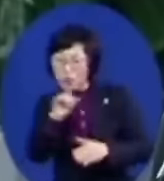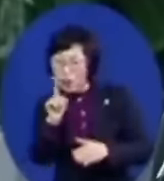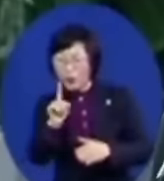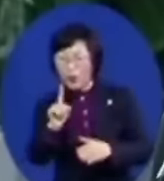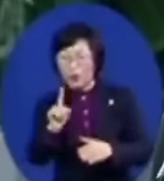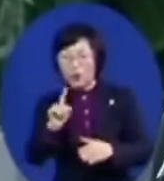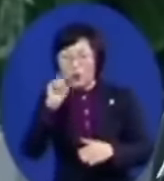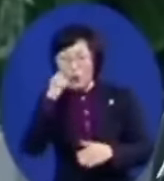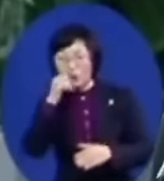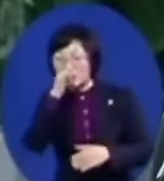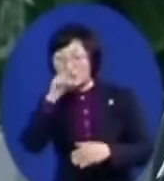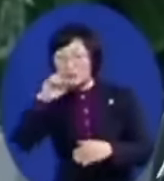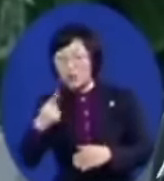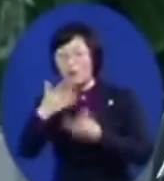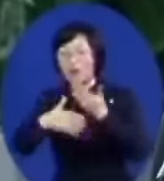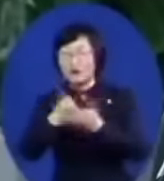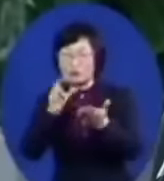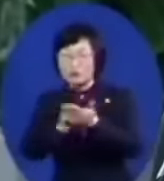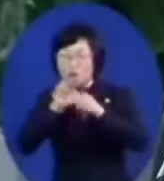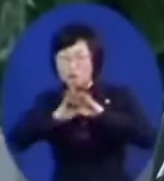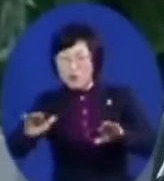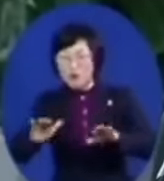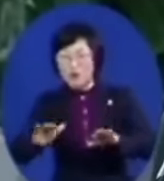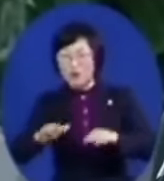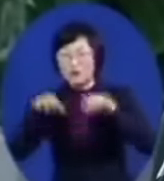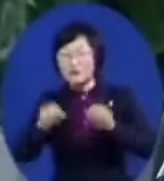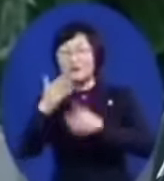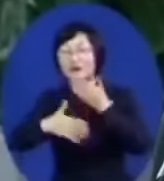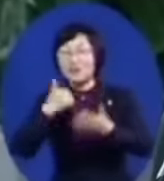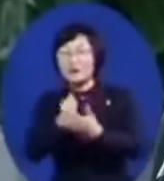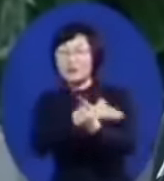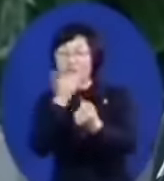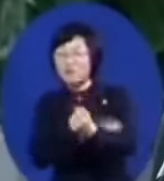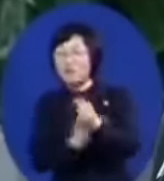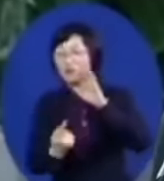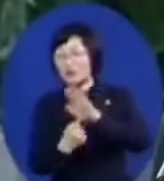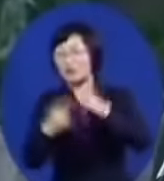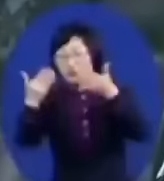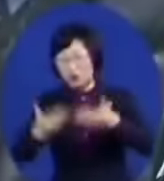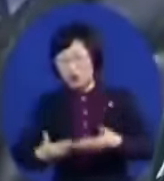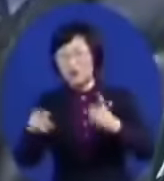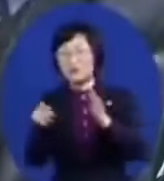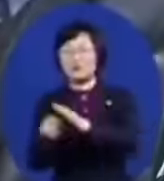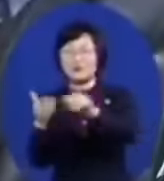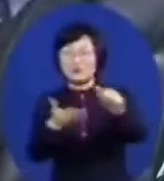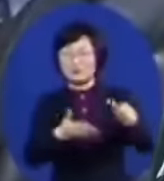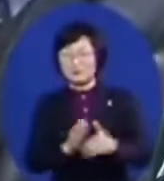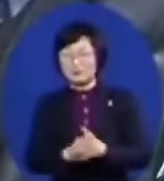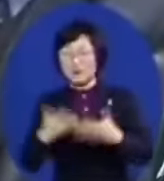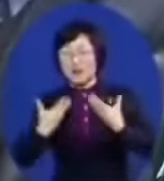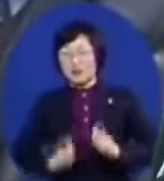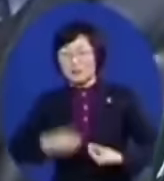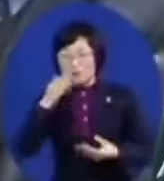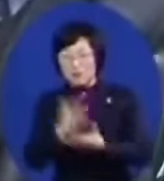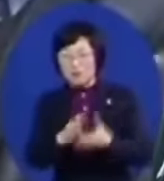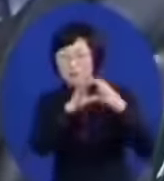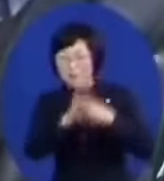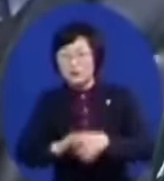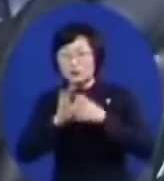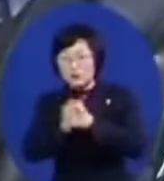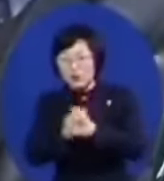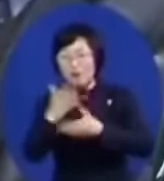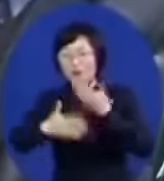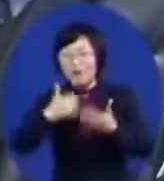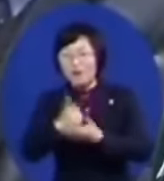하나님은 여러분 문제를 해결해서 살아계신 하나님의 능력을 나타내시려고 그렇게 하시는 것입니다. 네. 낙심하지 말고 계속 기도하고